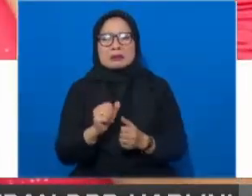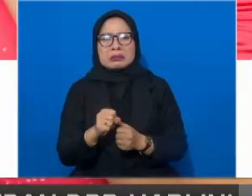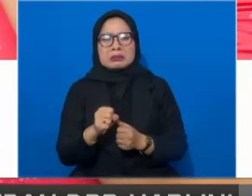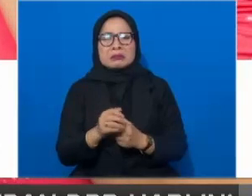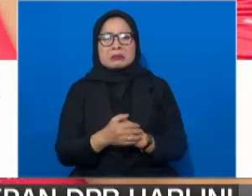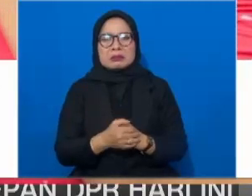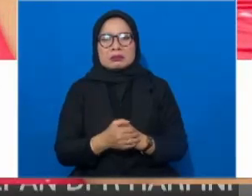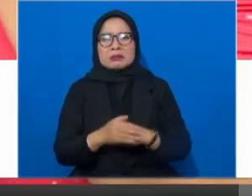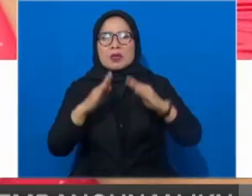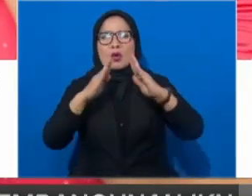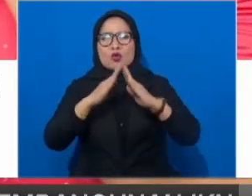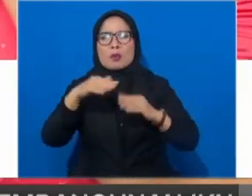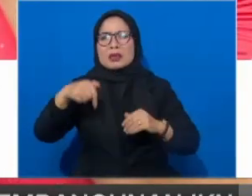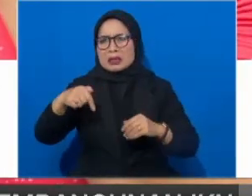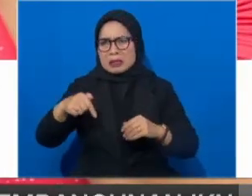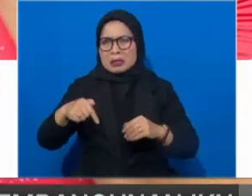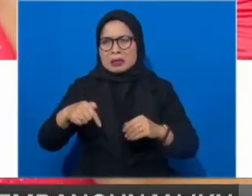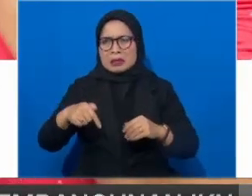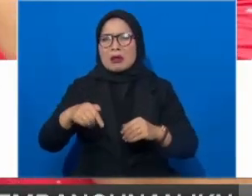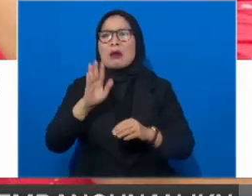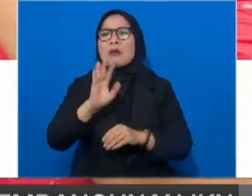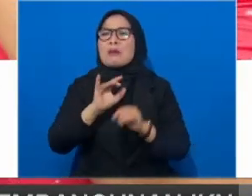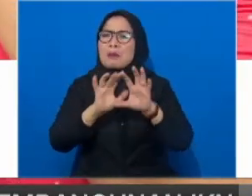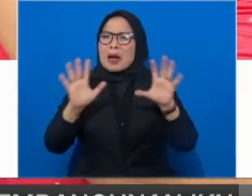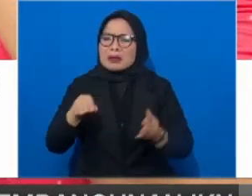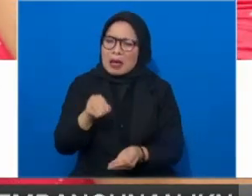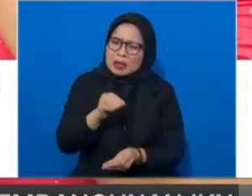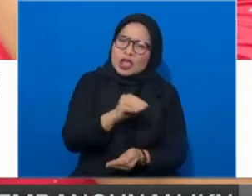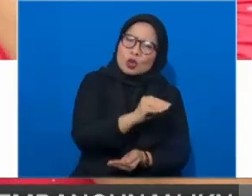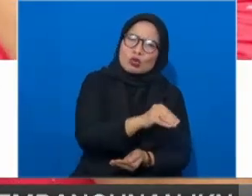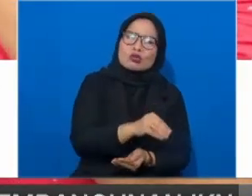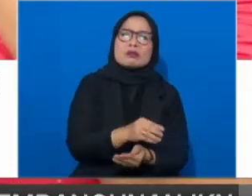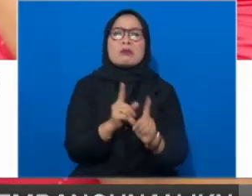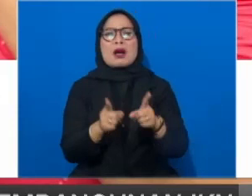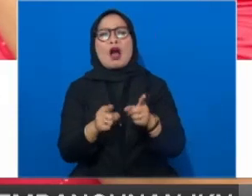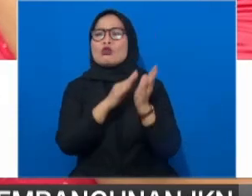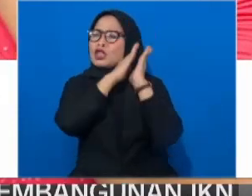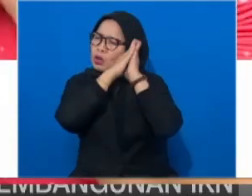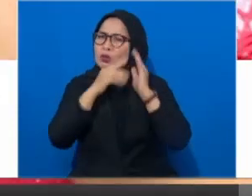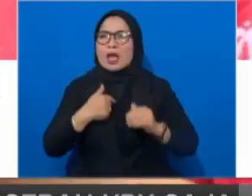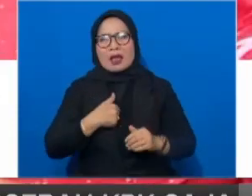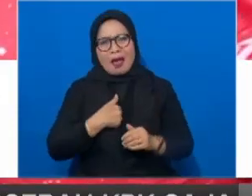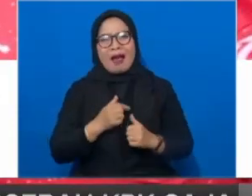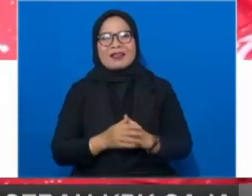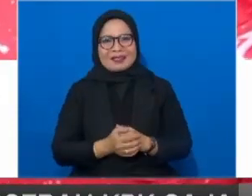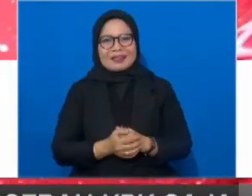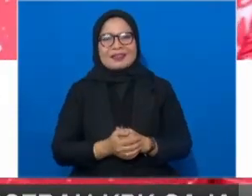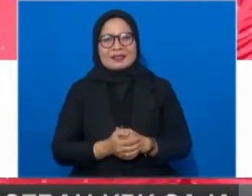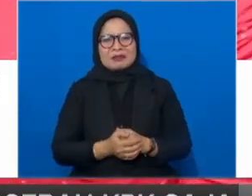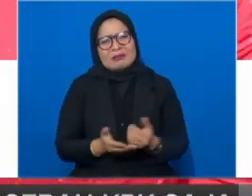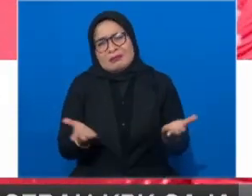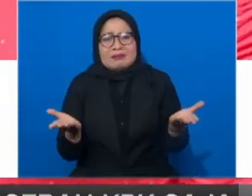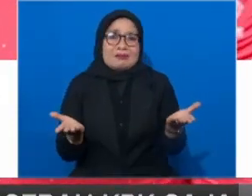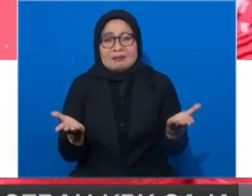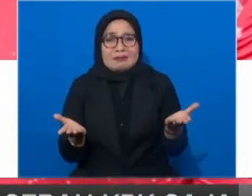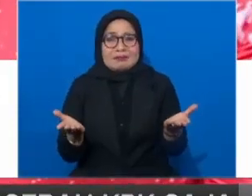sini mah, kadang tikus ngegangguin tidur, nyat-nyit-nyit ayah di mari mah. Ya begitulah